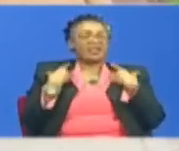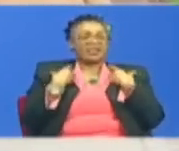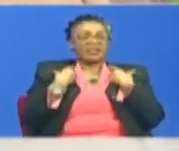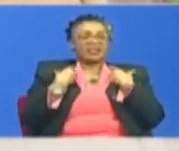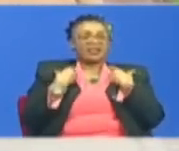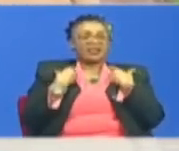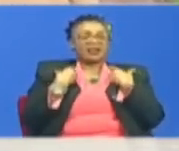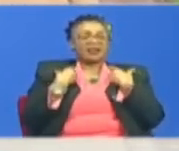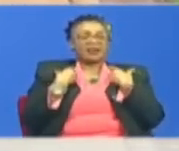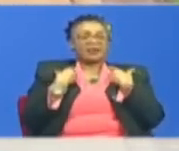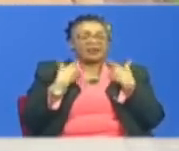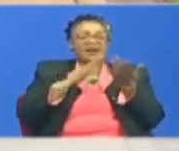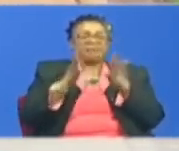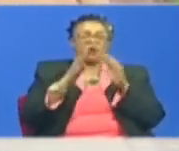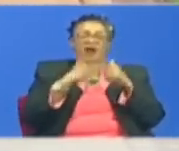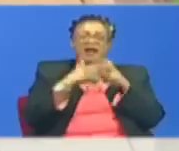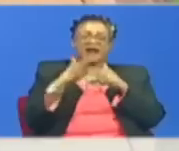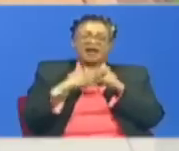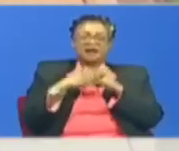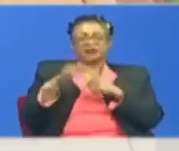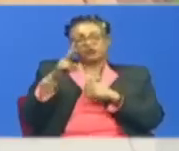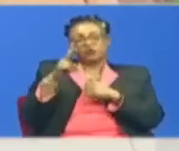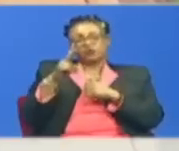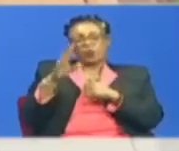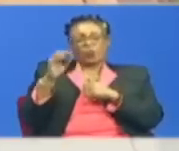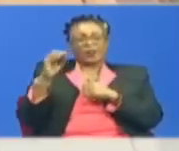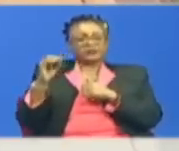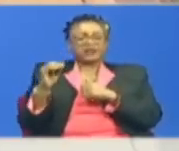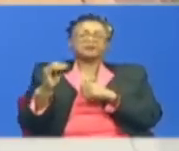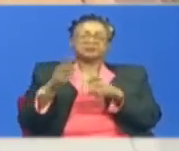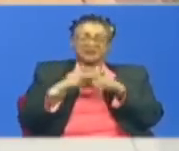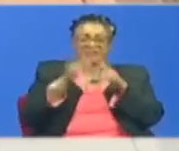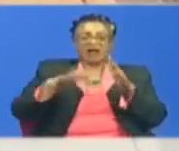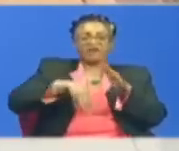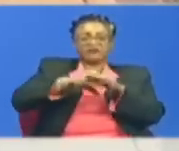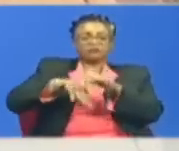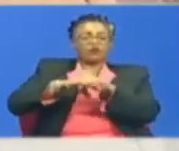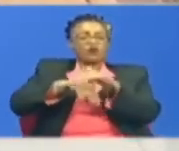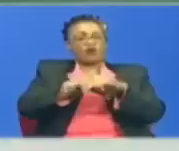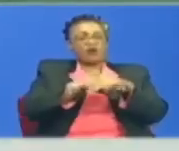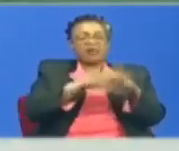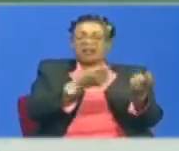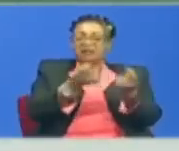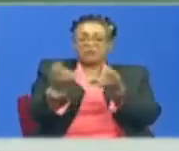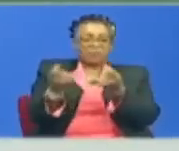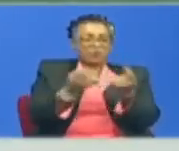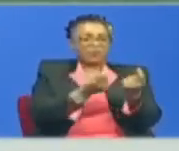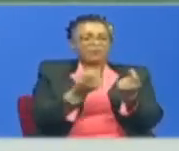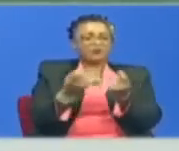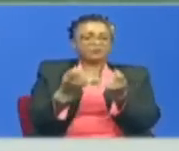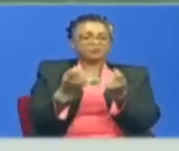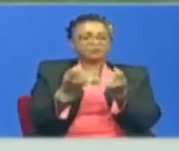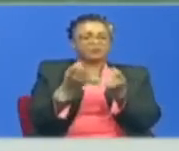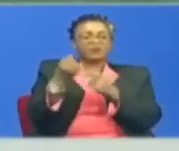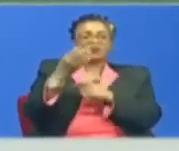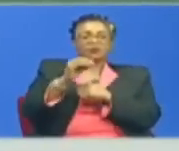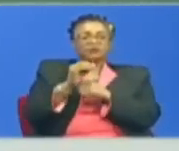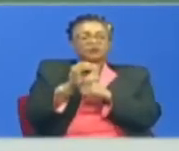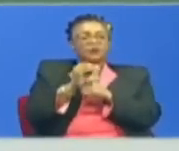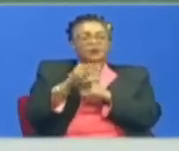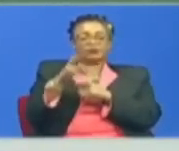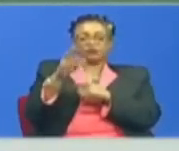around 99 to 2000 hapo ndio sasa alianza kucheza mpira ile ya ploti ploti hizo vitu kadhaa so at